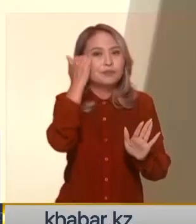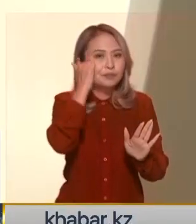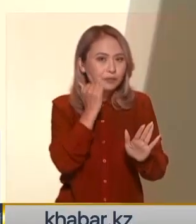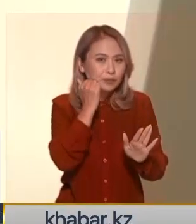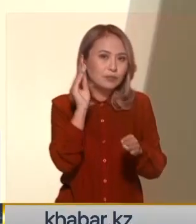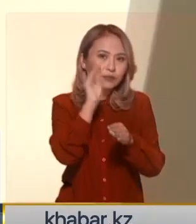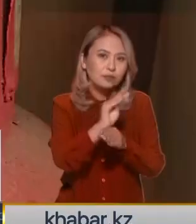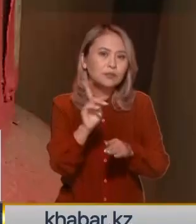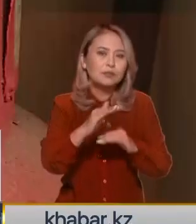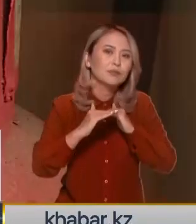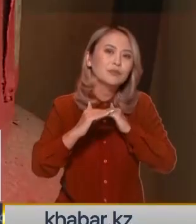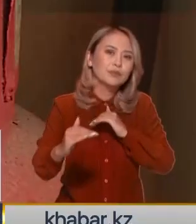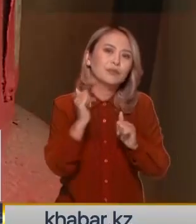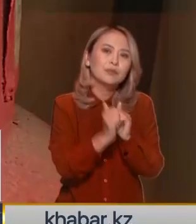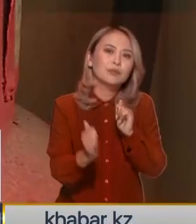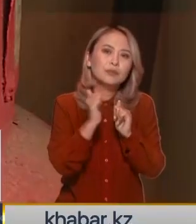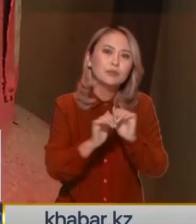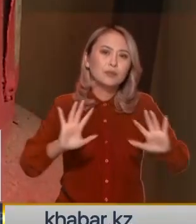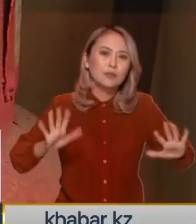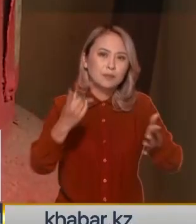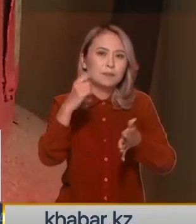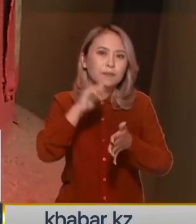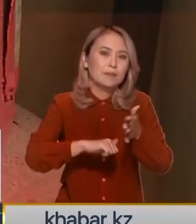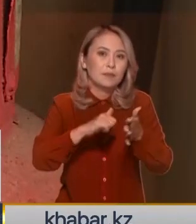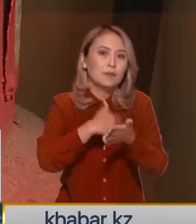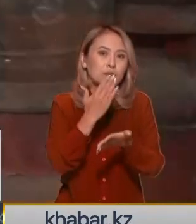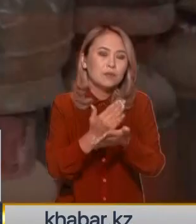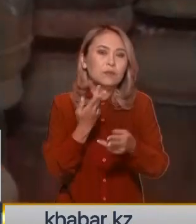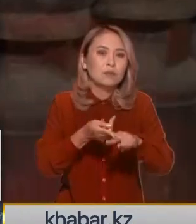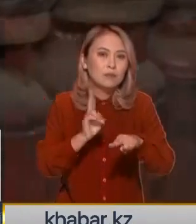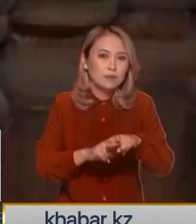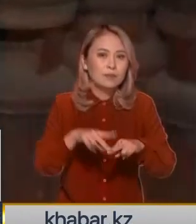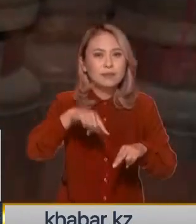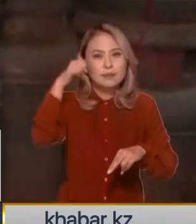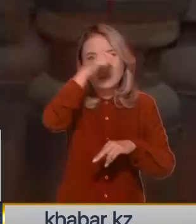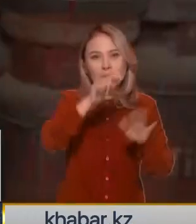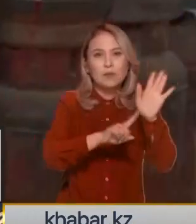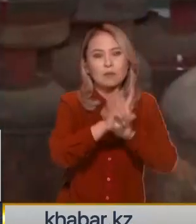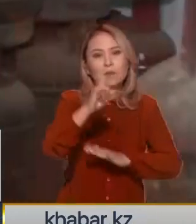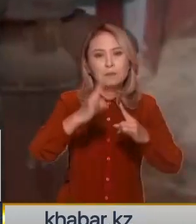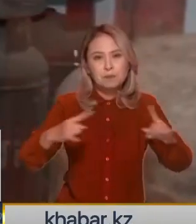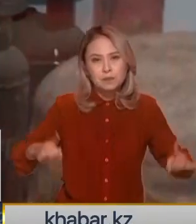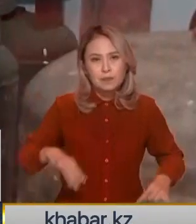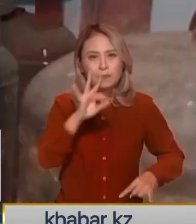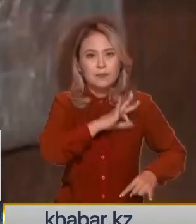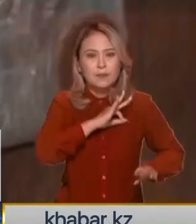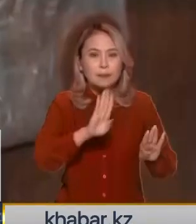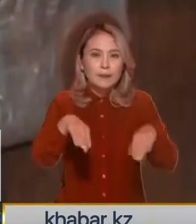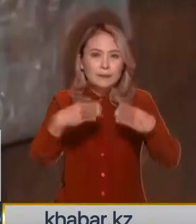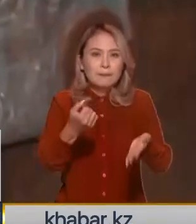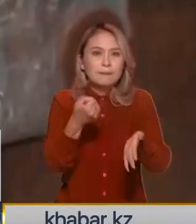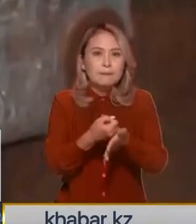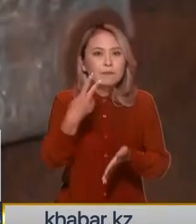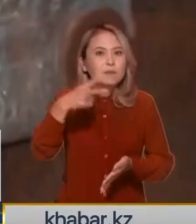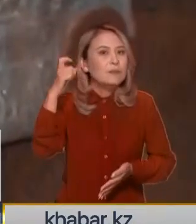ескірген. Мамандардың айтуынша, елімізде жиі болатын оқыс оқиғалардың бір себебі де осы. Сондықтан биылдан бастап баллондарды пайдалану мерзімі 20